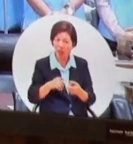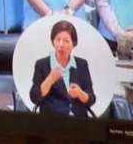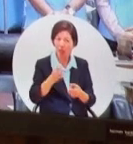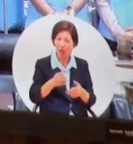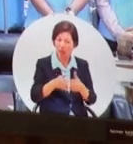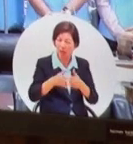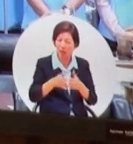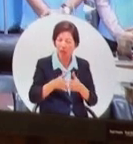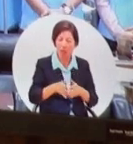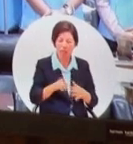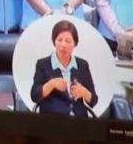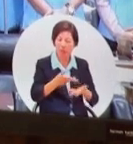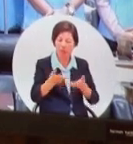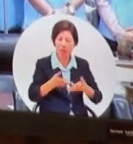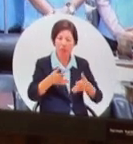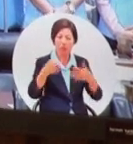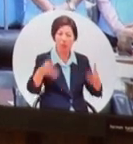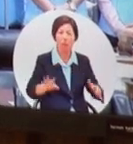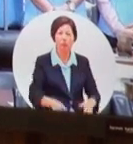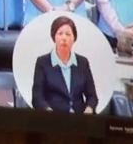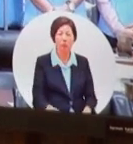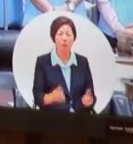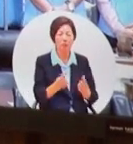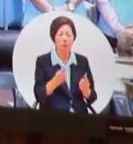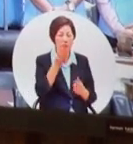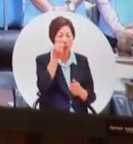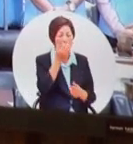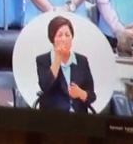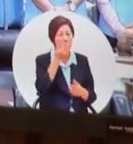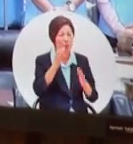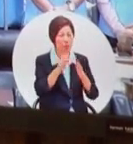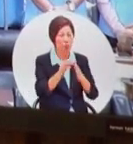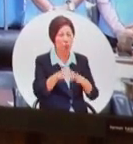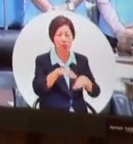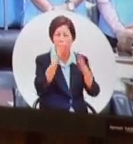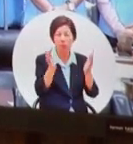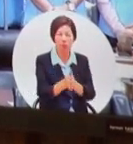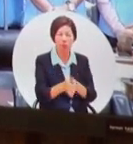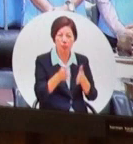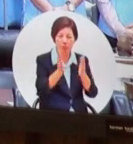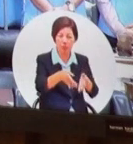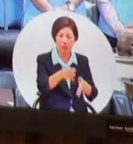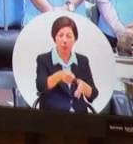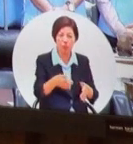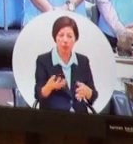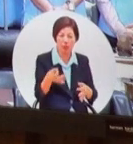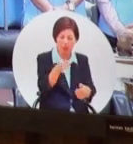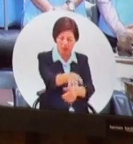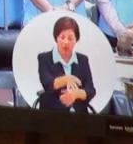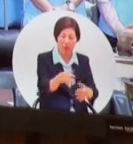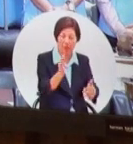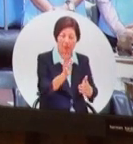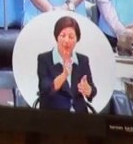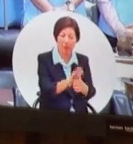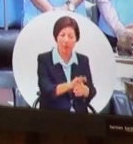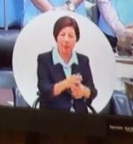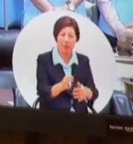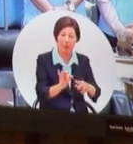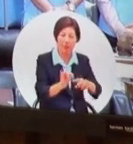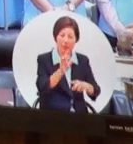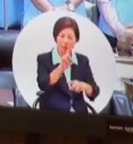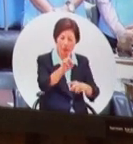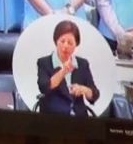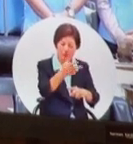多了。譬如说，观光局所有的这些指定善款，只有17%用